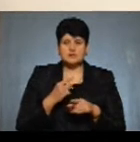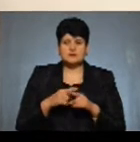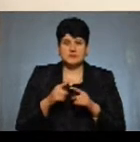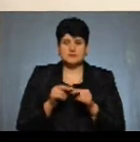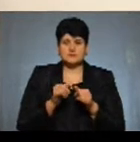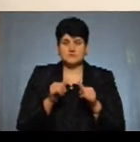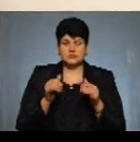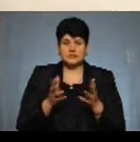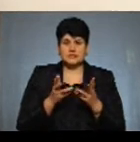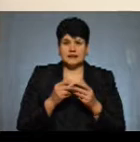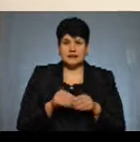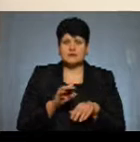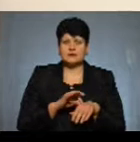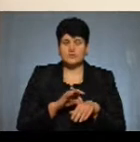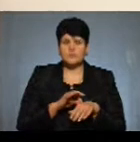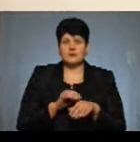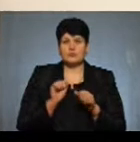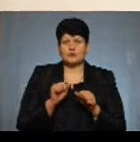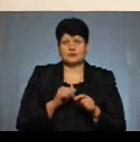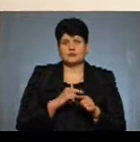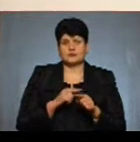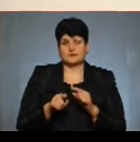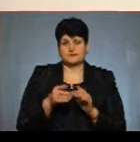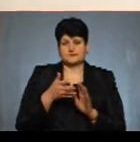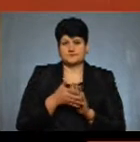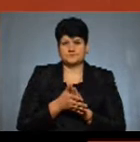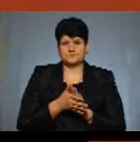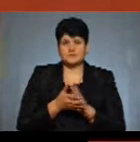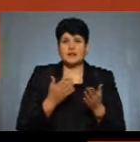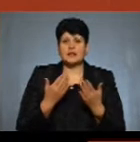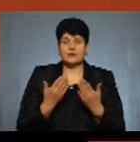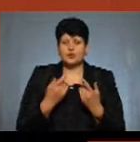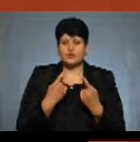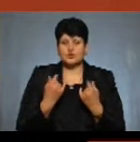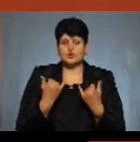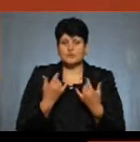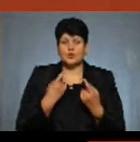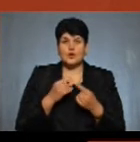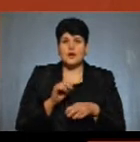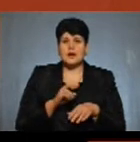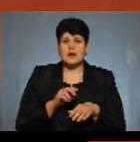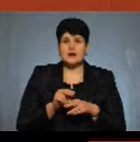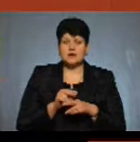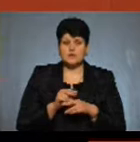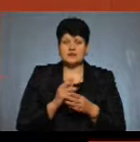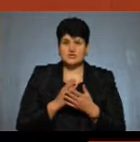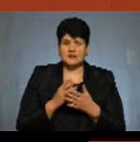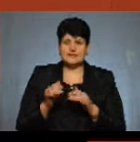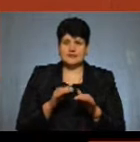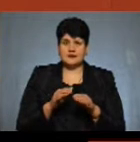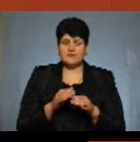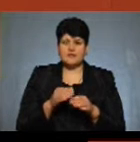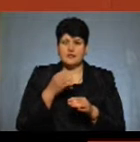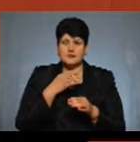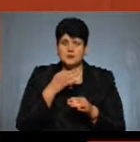різке наростання кількості захворілих, щоб можна було зреагувати. Якщо говорити вже про лікування, чи є дієвими антибіотики